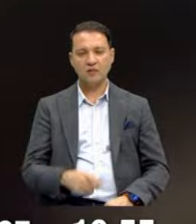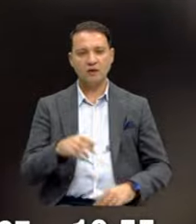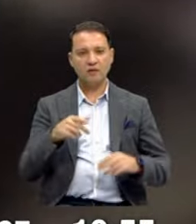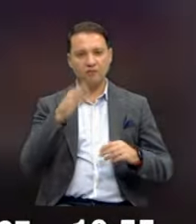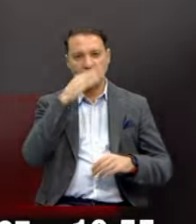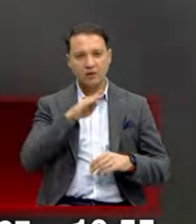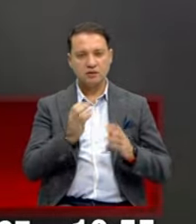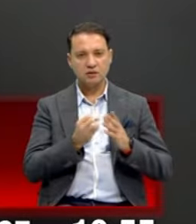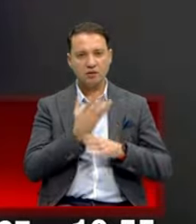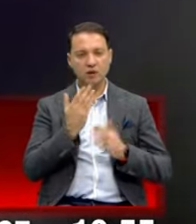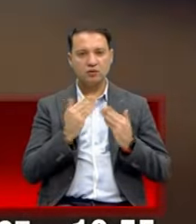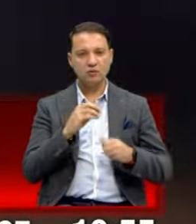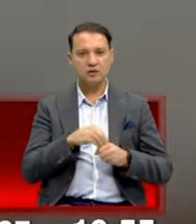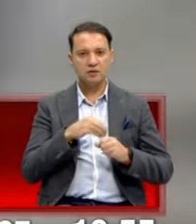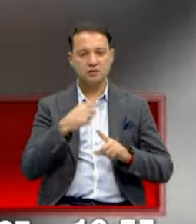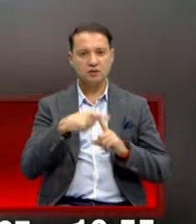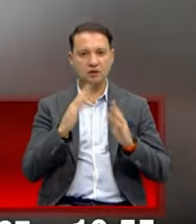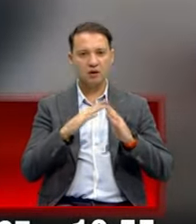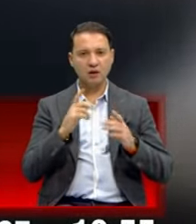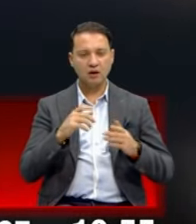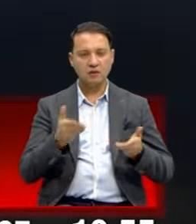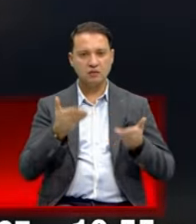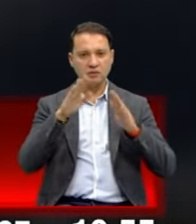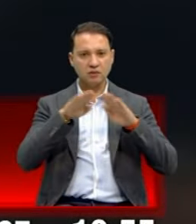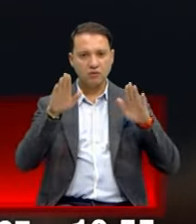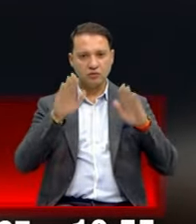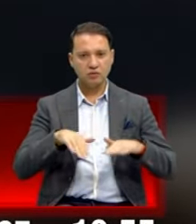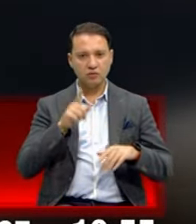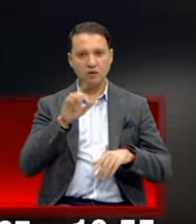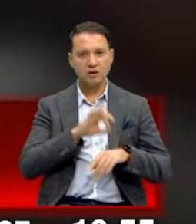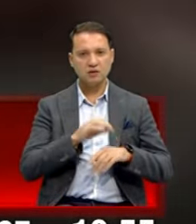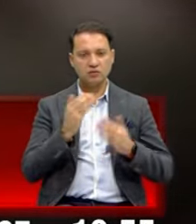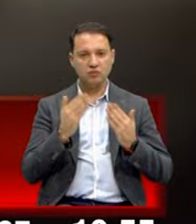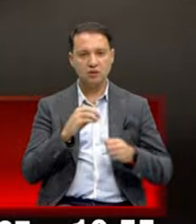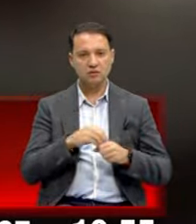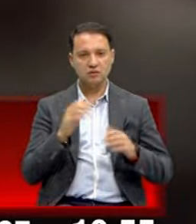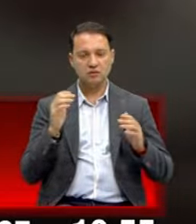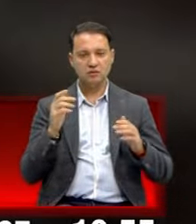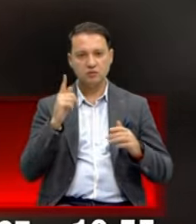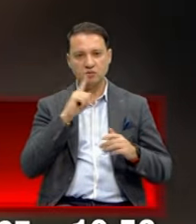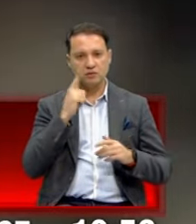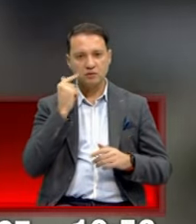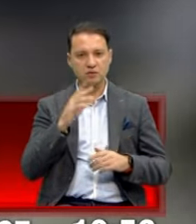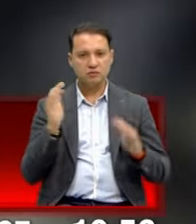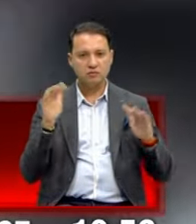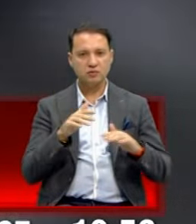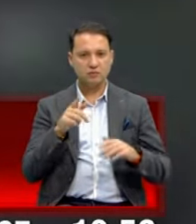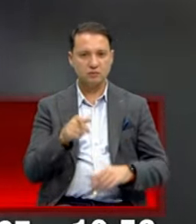Filipinler'de sabah ayini sırasında kilisenin asma tavanı çöktü. O sırada kilisede ayin için yüzlerce kişi vardı.